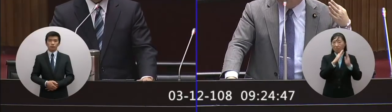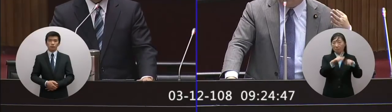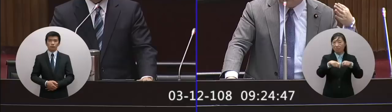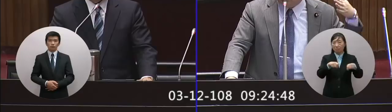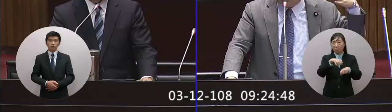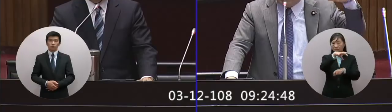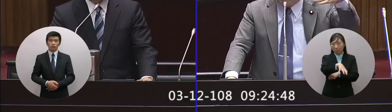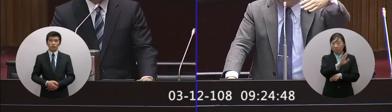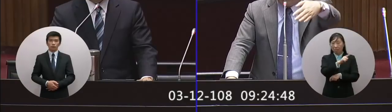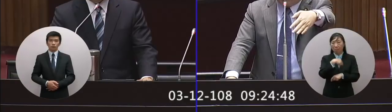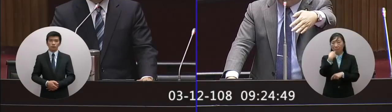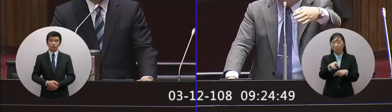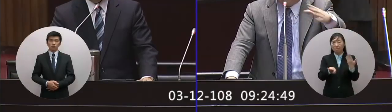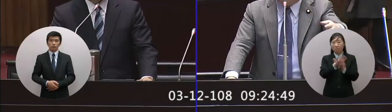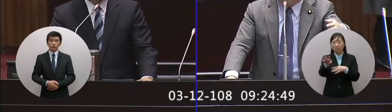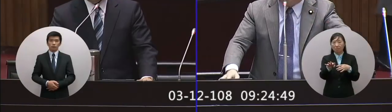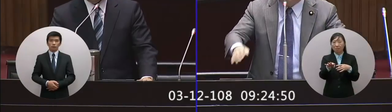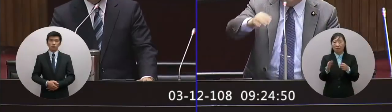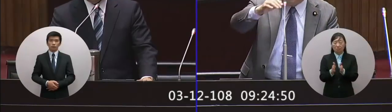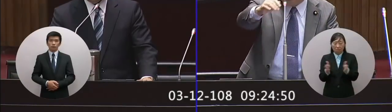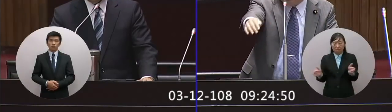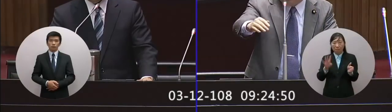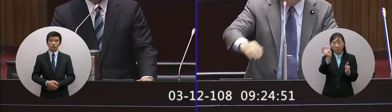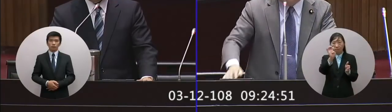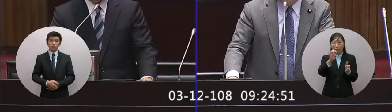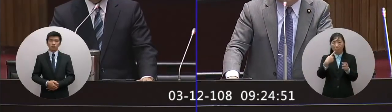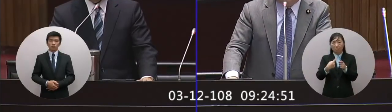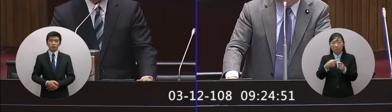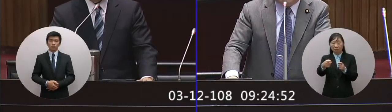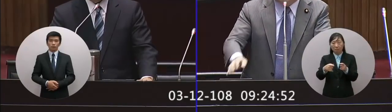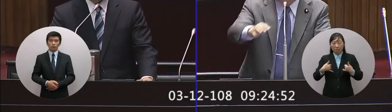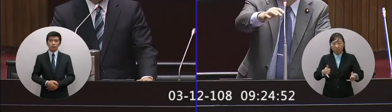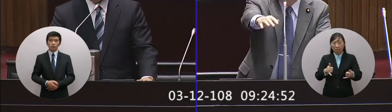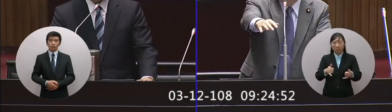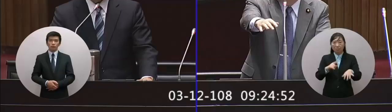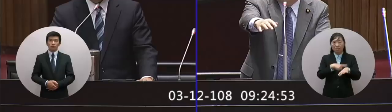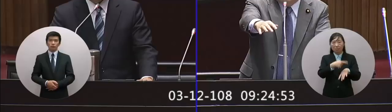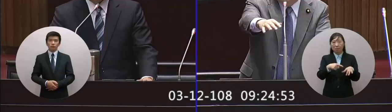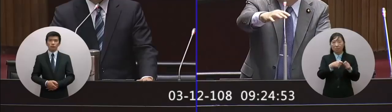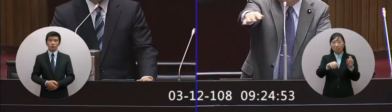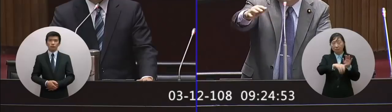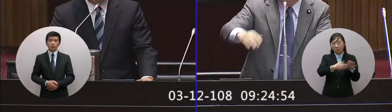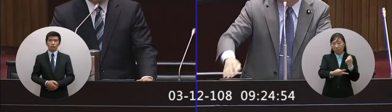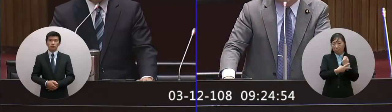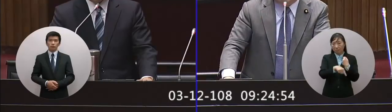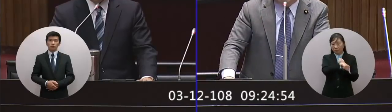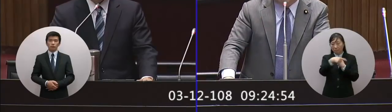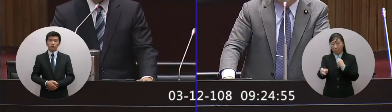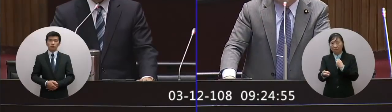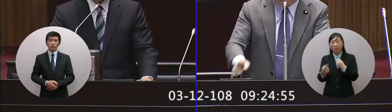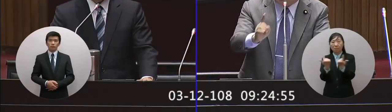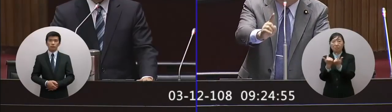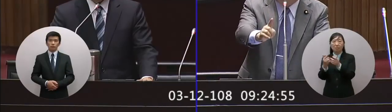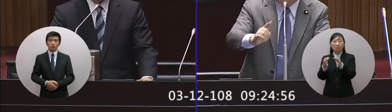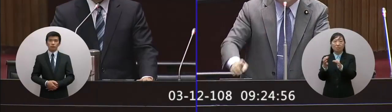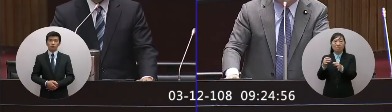区发展的地区拉一条40米的道路下去到台，从长坑里这里接到这个台北三港这